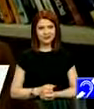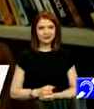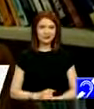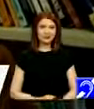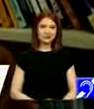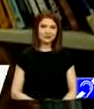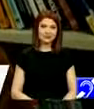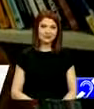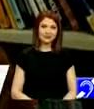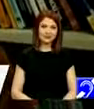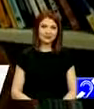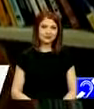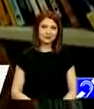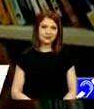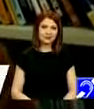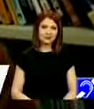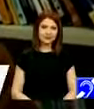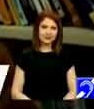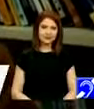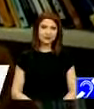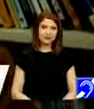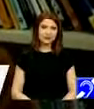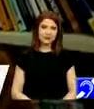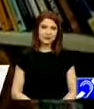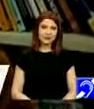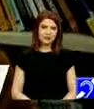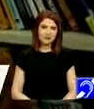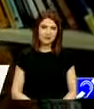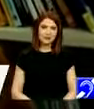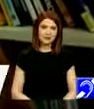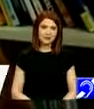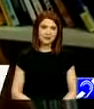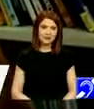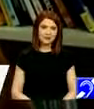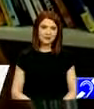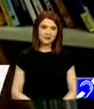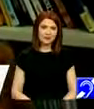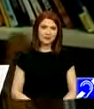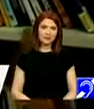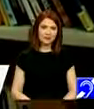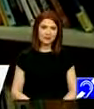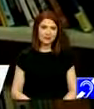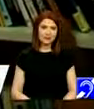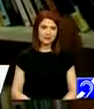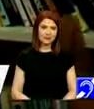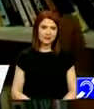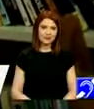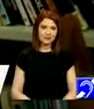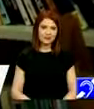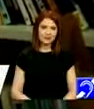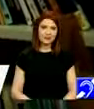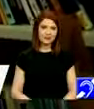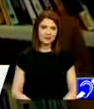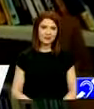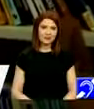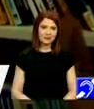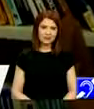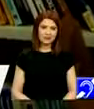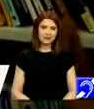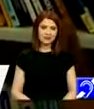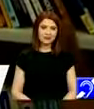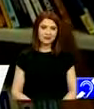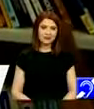I think that we must respect the country where we live now, and with pleasure